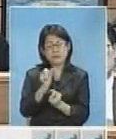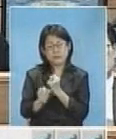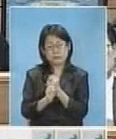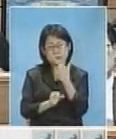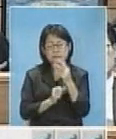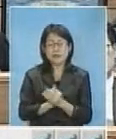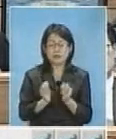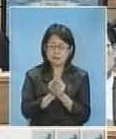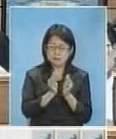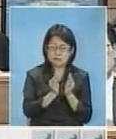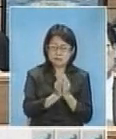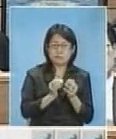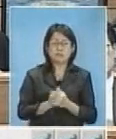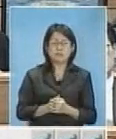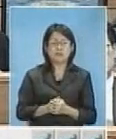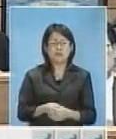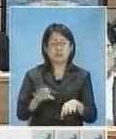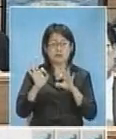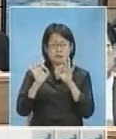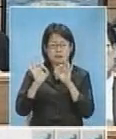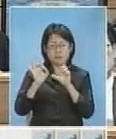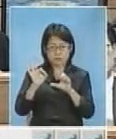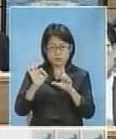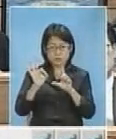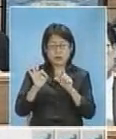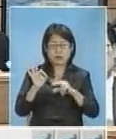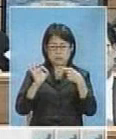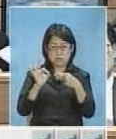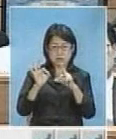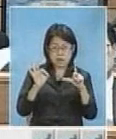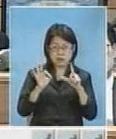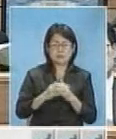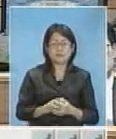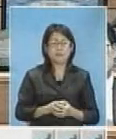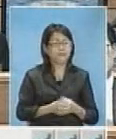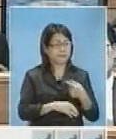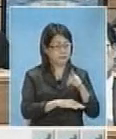ามารถสะสมเม็ดเงินได้เกือบ 90,000 ล้านบาทณวันนี้แต่ท่านประธานครับ